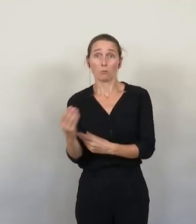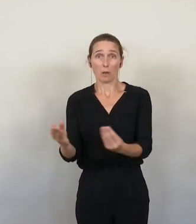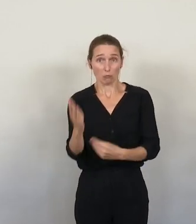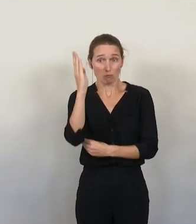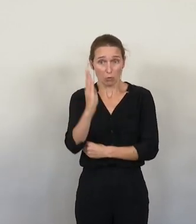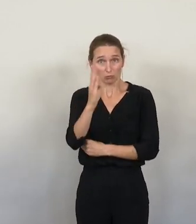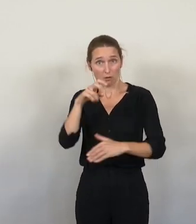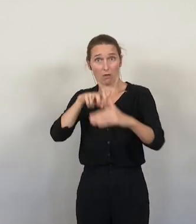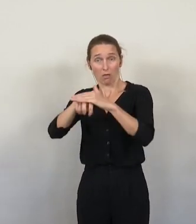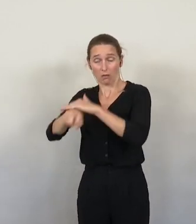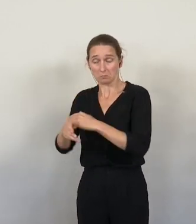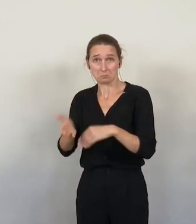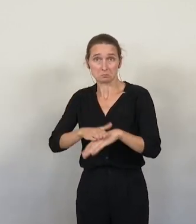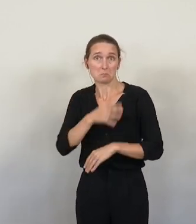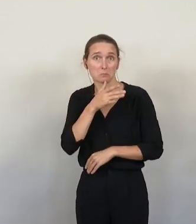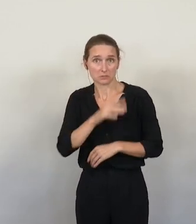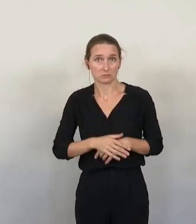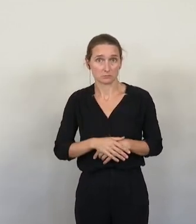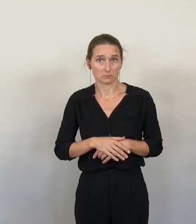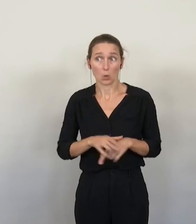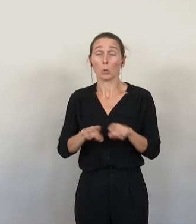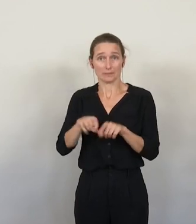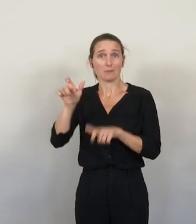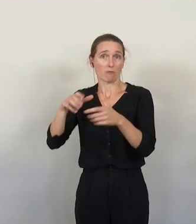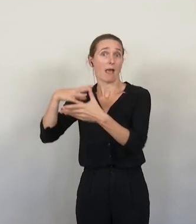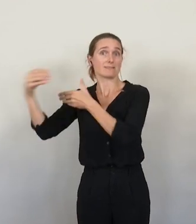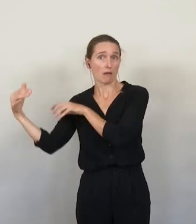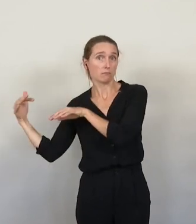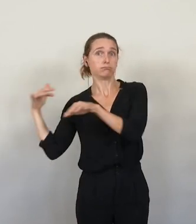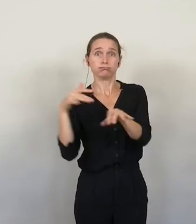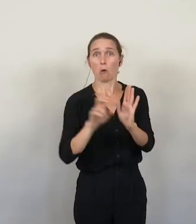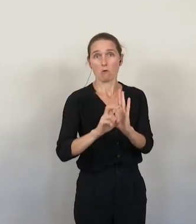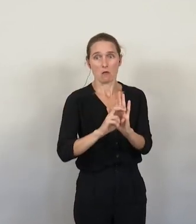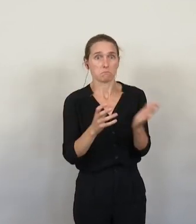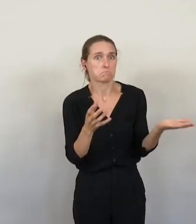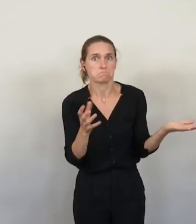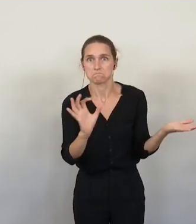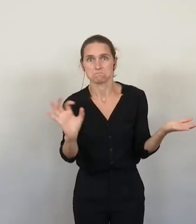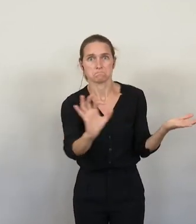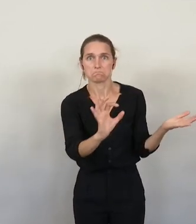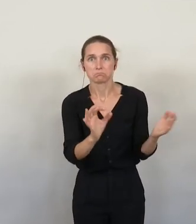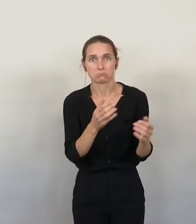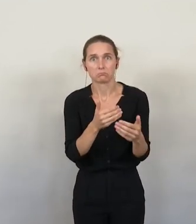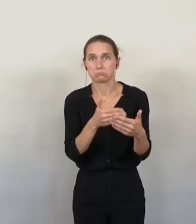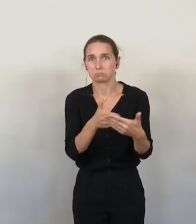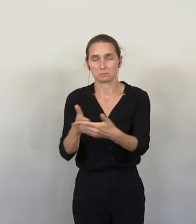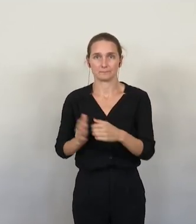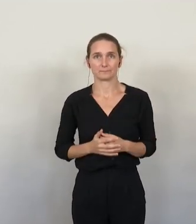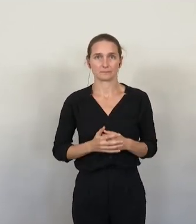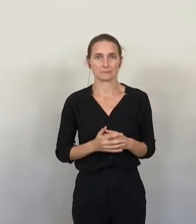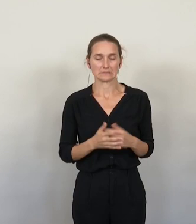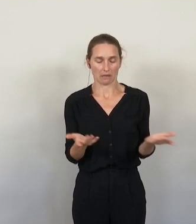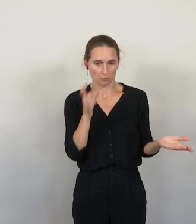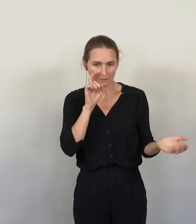et visiteurs ces constats nous amènent à vous poser les questions suivantes Monsieur le Maire pour